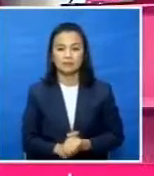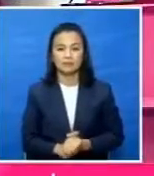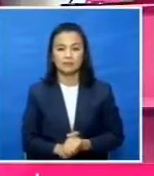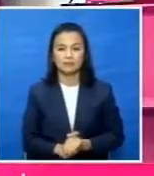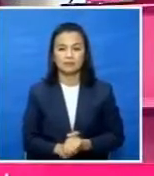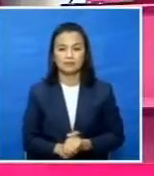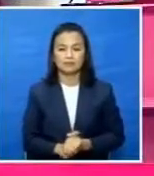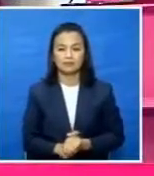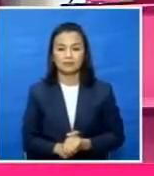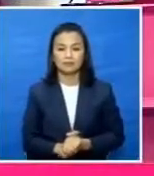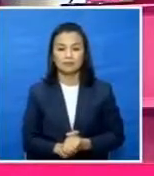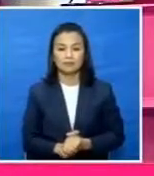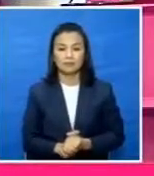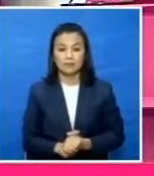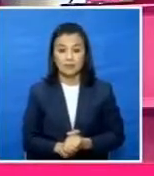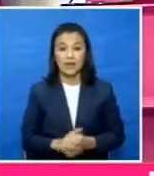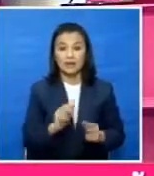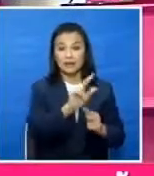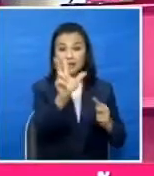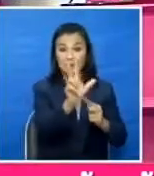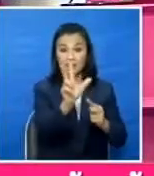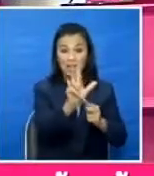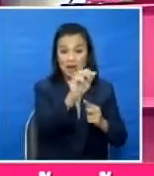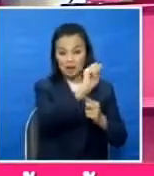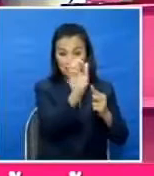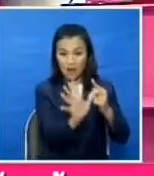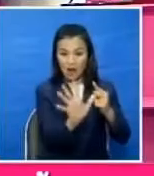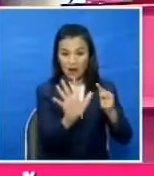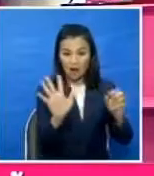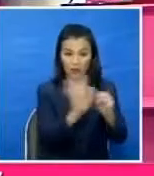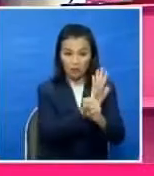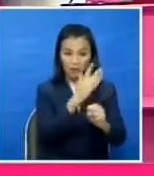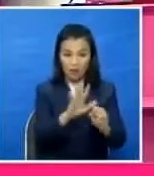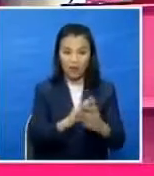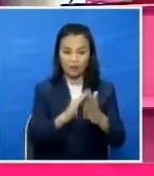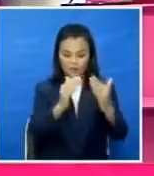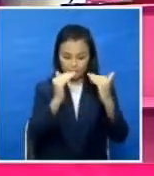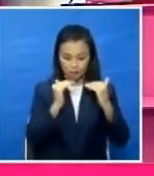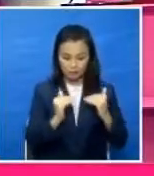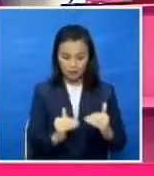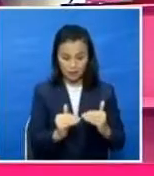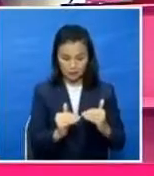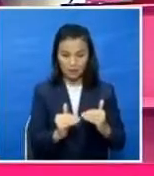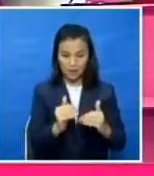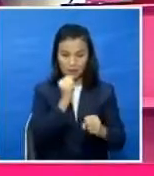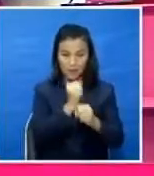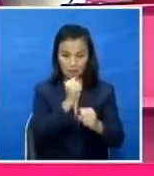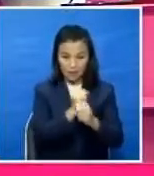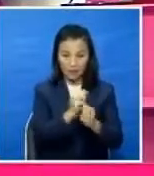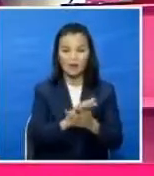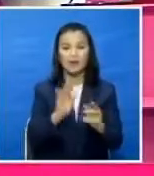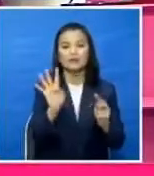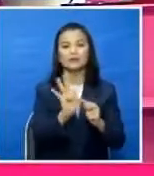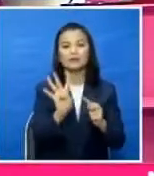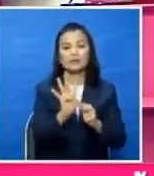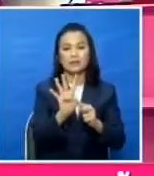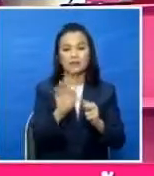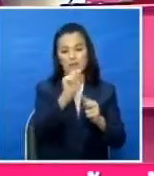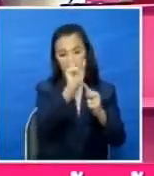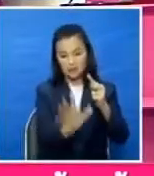8752377 ได้ทำการออกรางวัลอันดับที่3ครบ5ครั้งแล้วต่อไปจะทำการออกรางวัลอันดับที่4ออก10